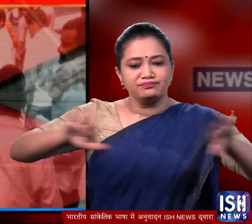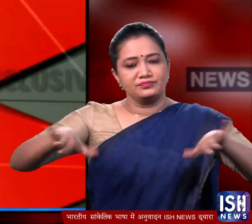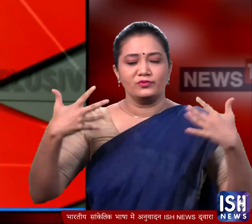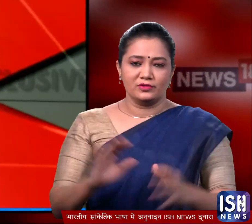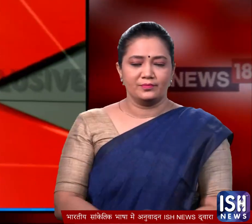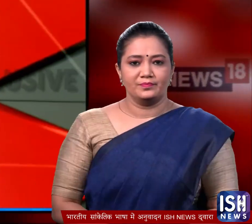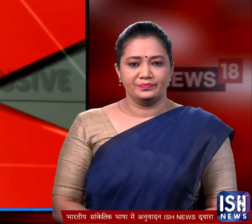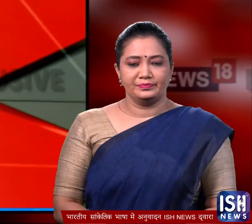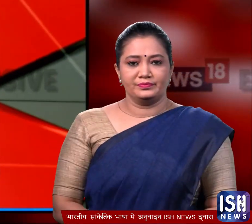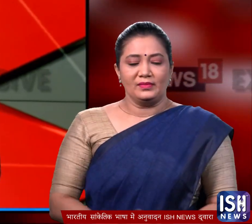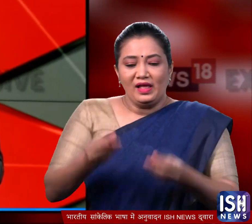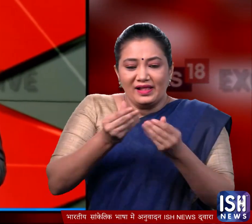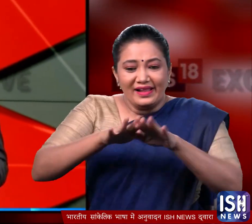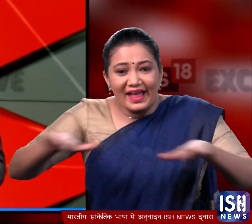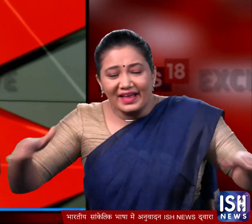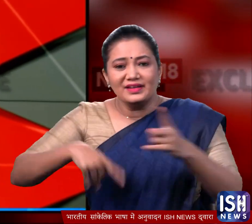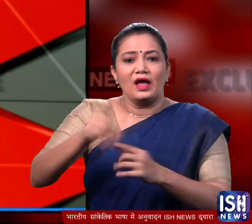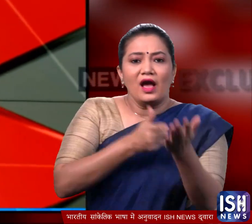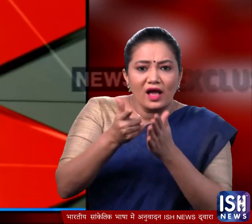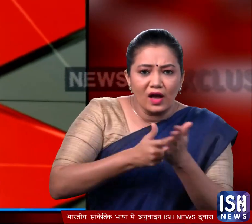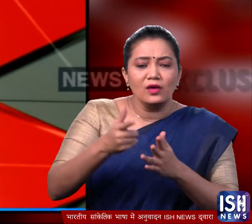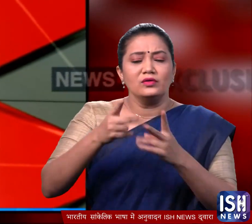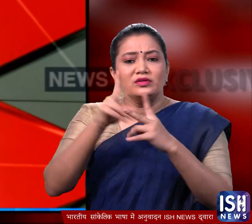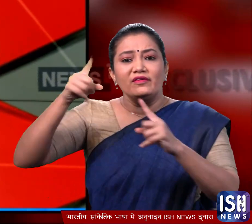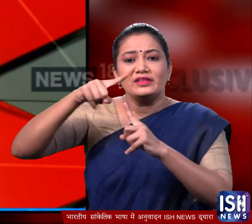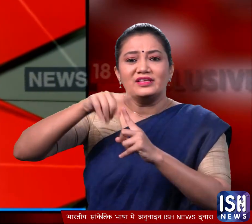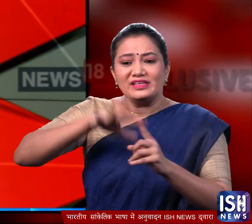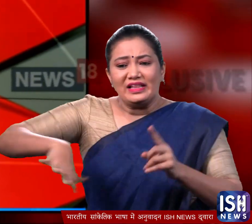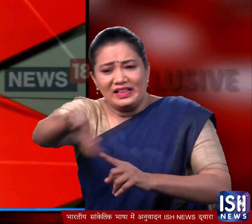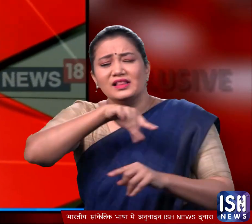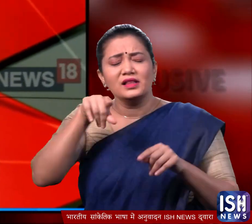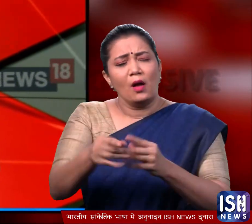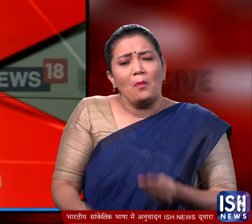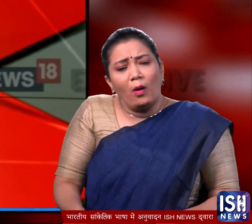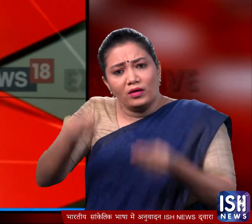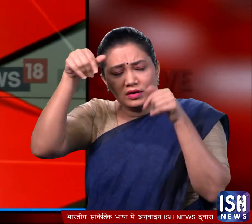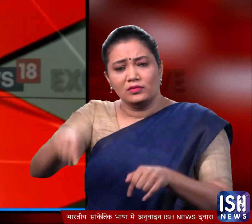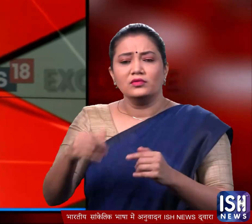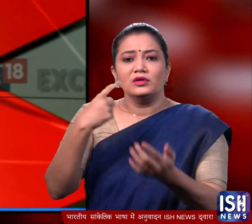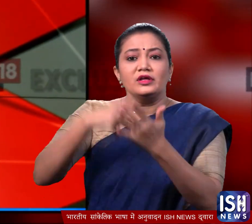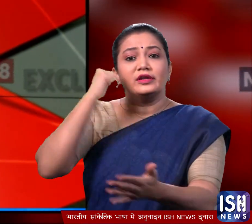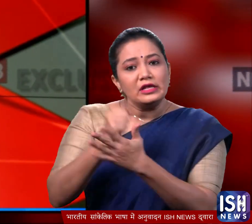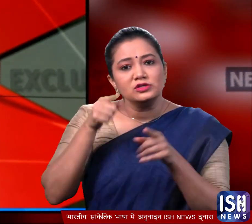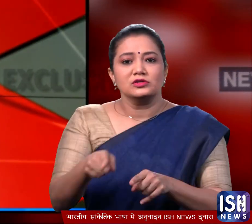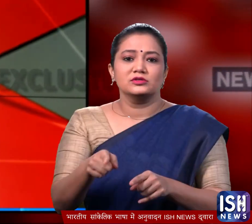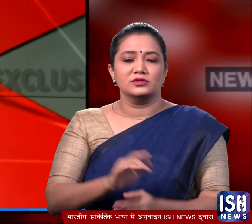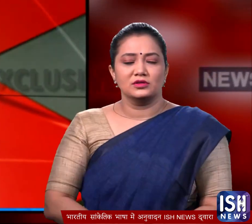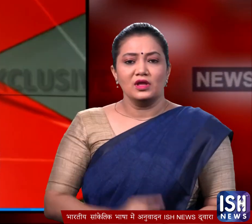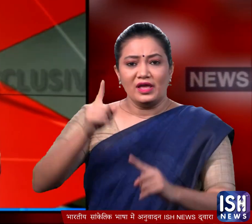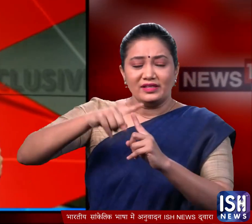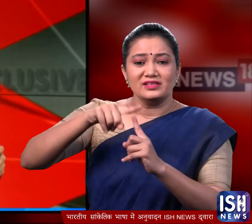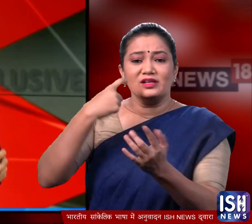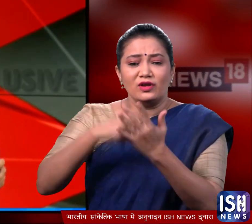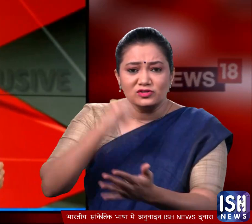दिया गया। सौभाग्य की एक बात है कि जमीन का विवाद गांवों से ज्यादा उन तहसीलों में बवाल की वजह बनने लगा है जहां जमीन की रजिस्ट्री होती है,